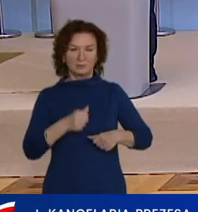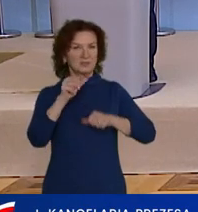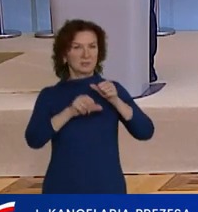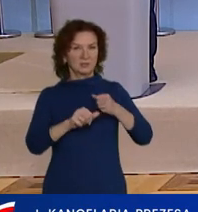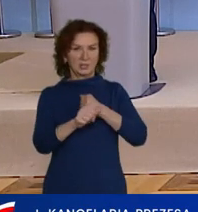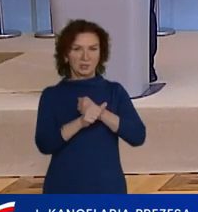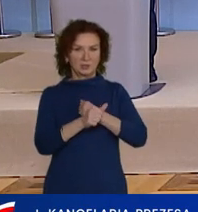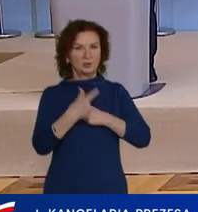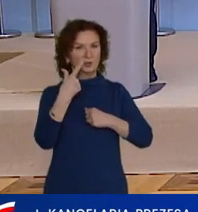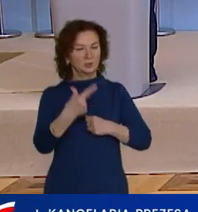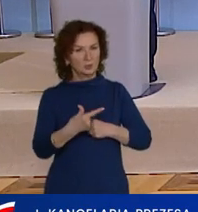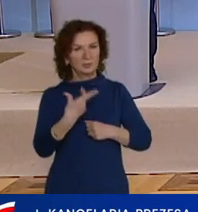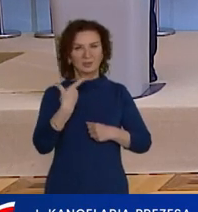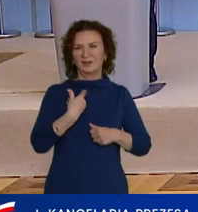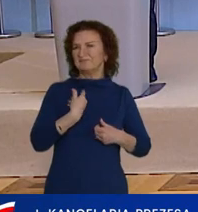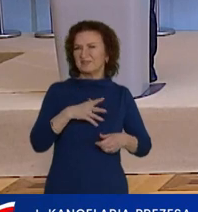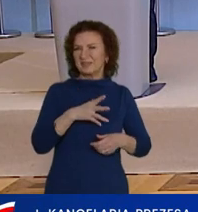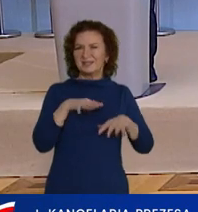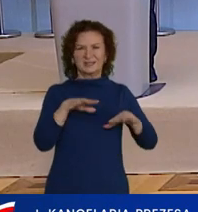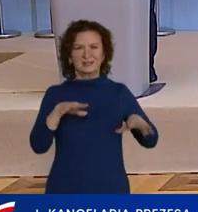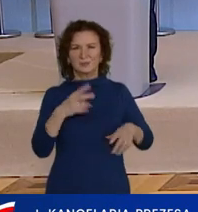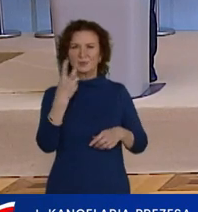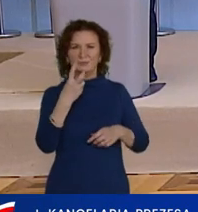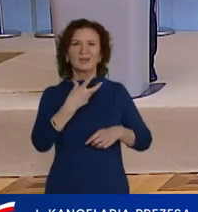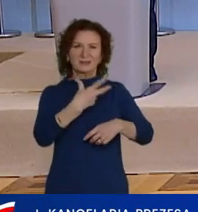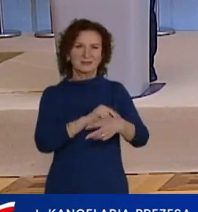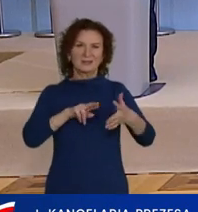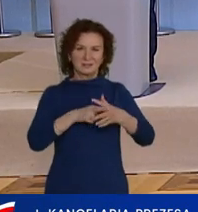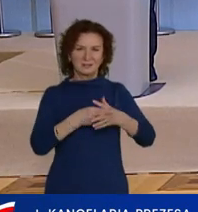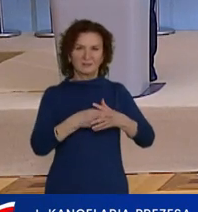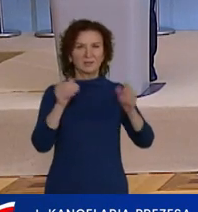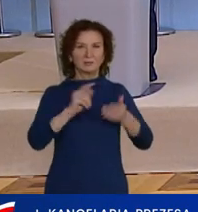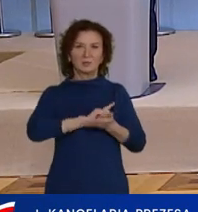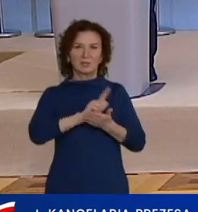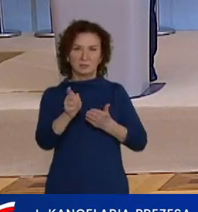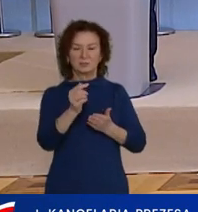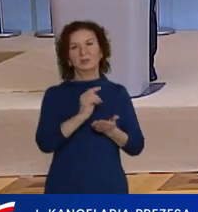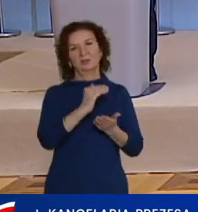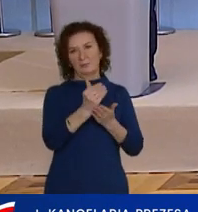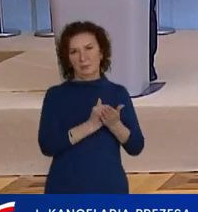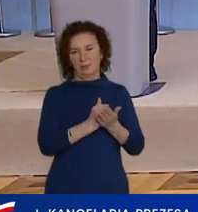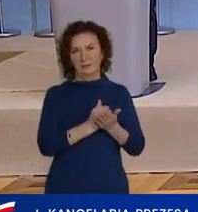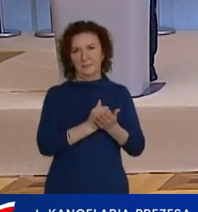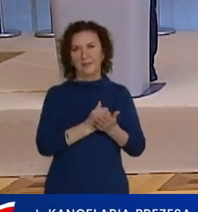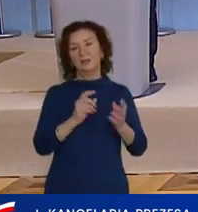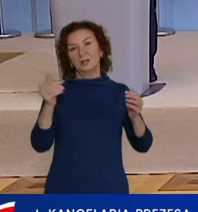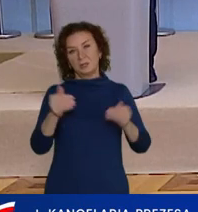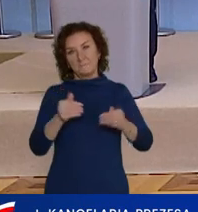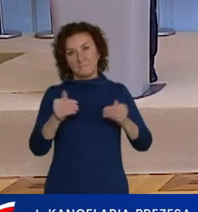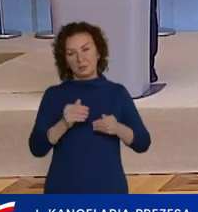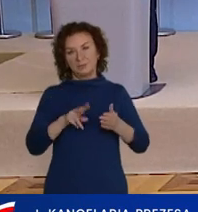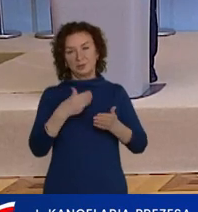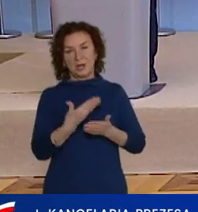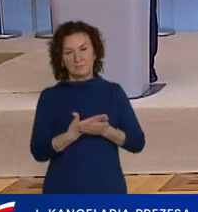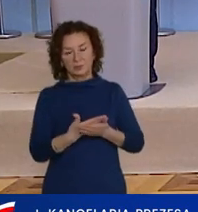się tak licznie rejestrować, to będzie można przyspieszyć ten program. I czy jest szansa, że na koniec miesiąca zamiast rocznika 73 już będzie mógł się